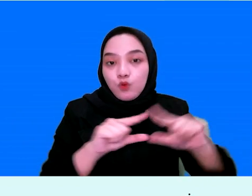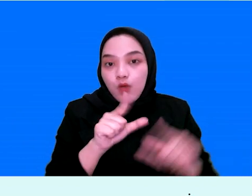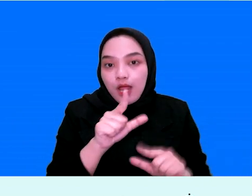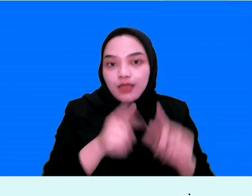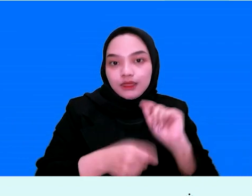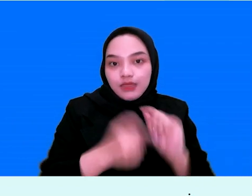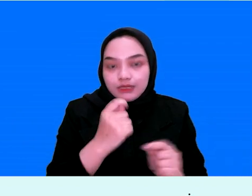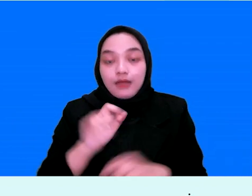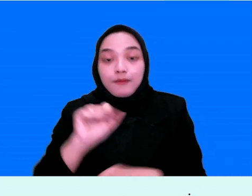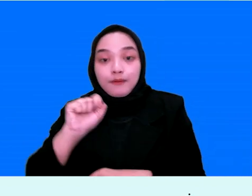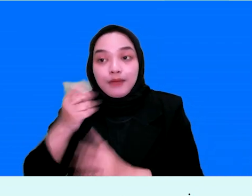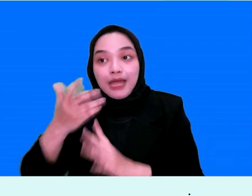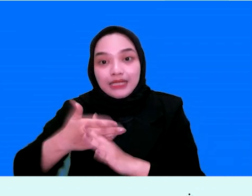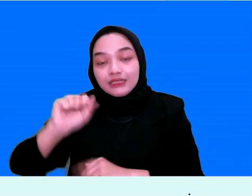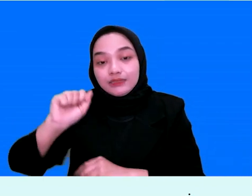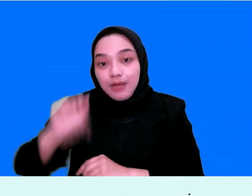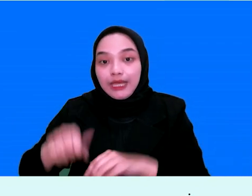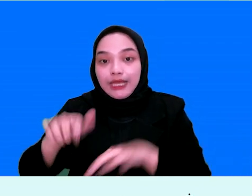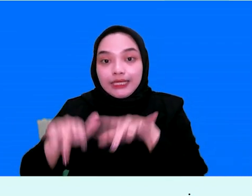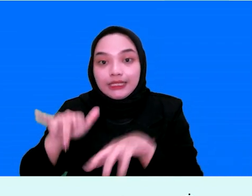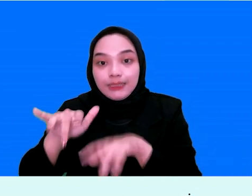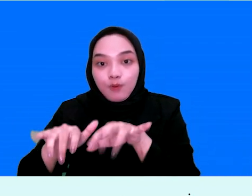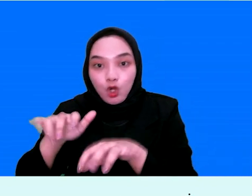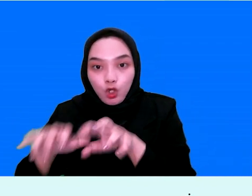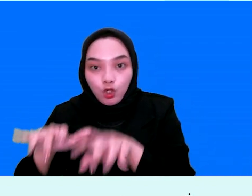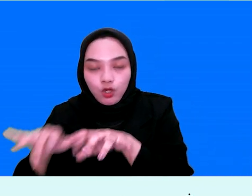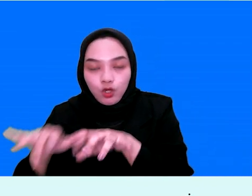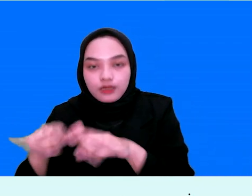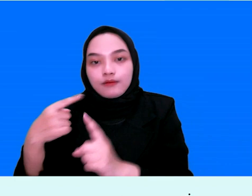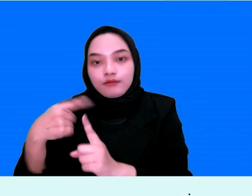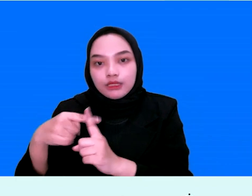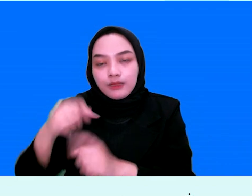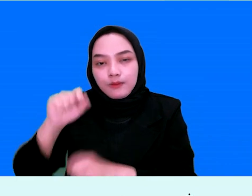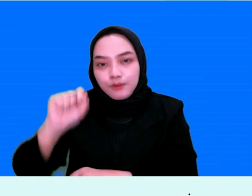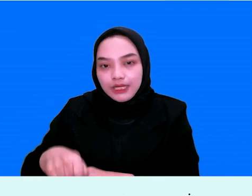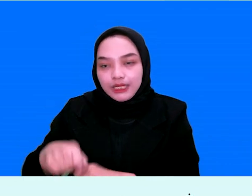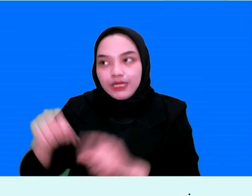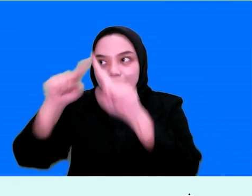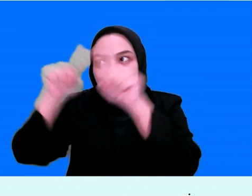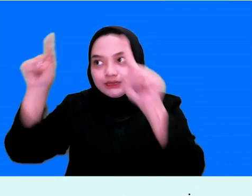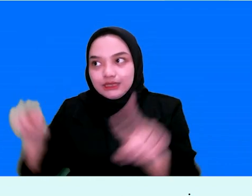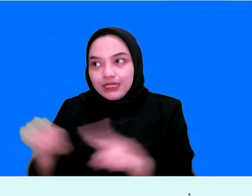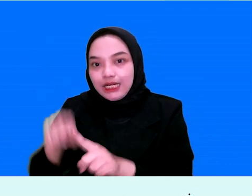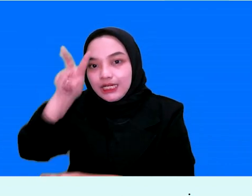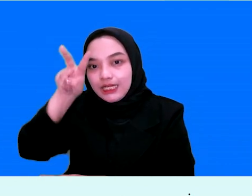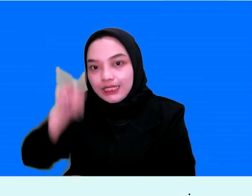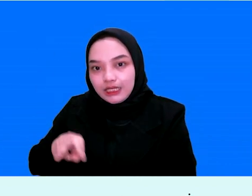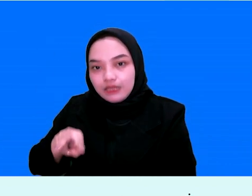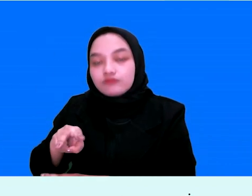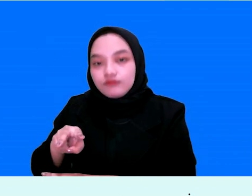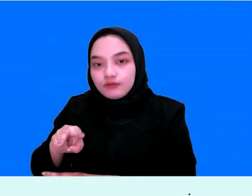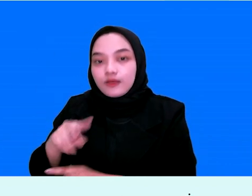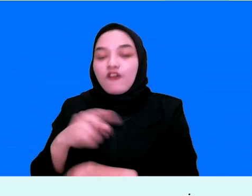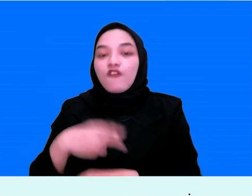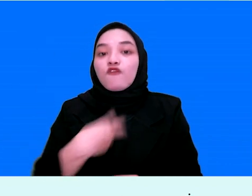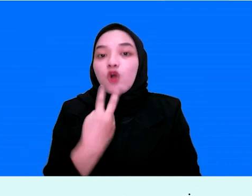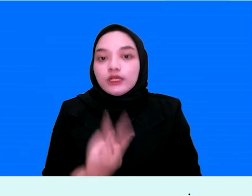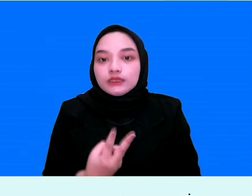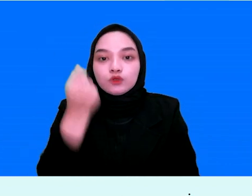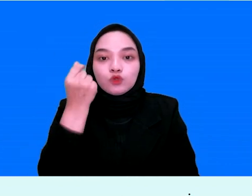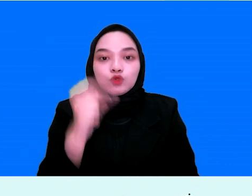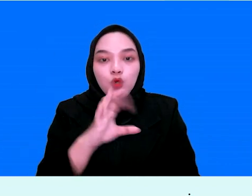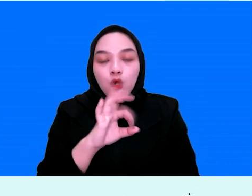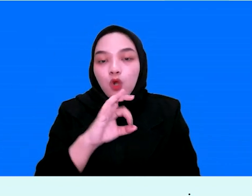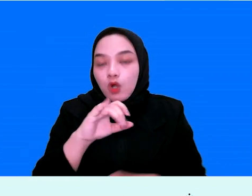MRT Jakarta menggunakan keyboard dan juga menggunakan screen reader yaitu VoiceOver